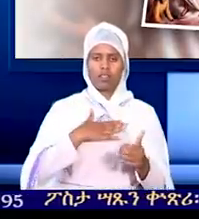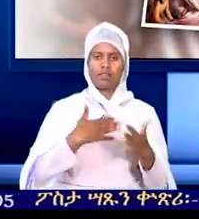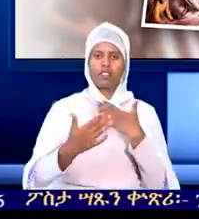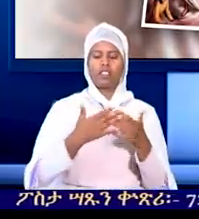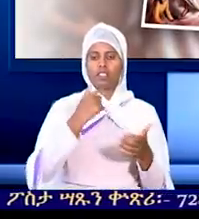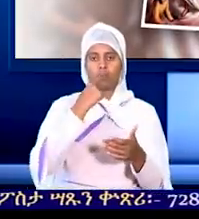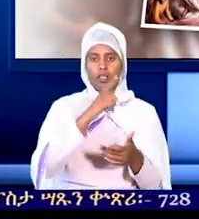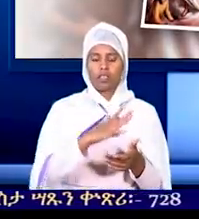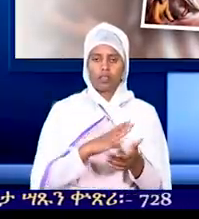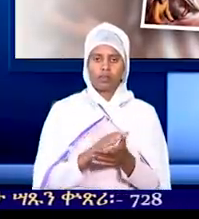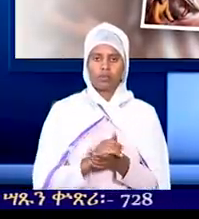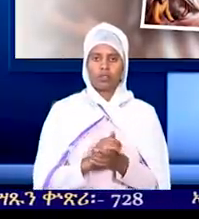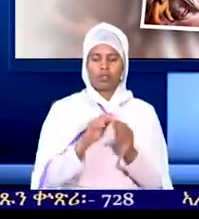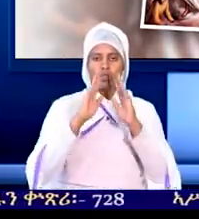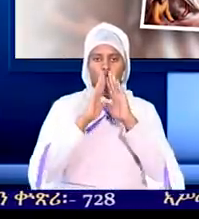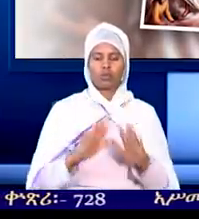ፈጢረ ክብል ከሎ